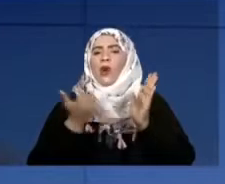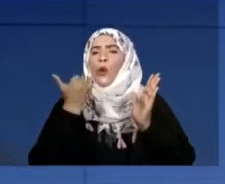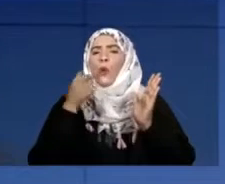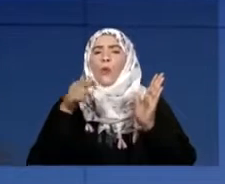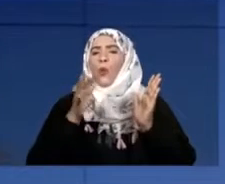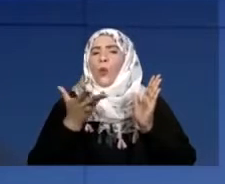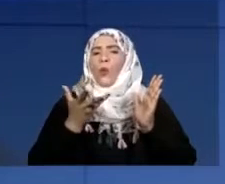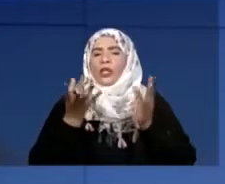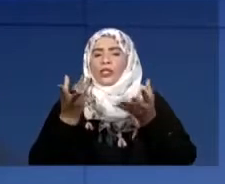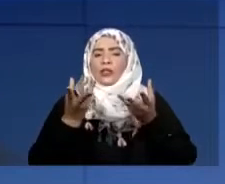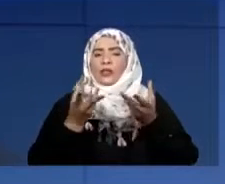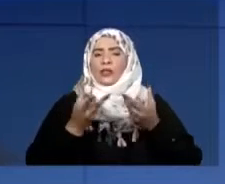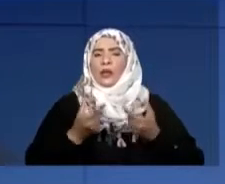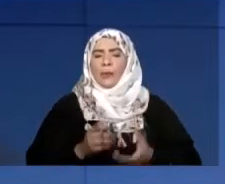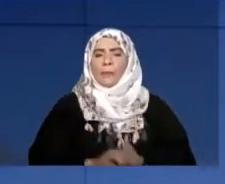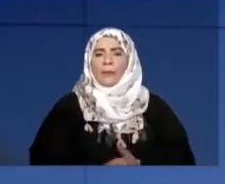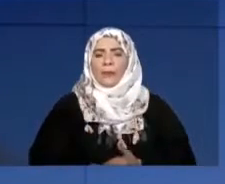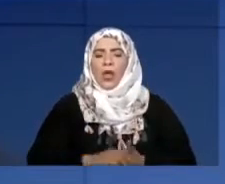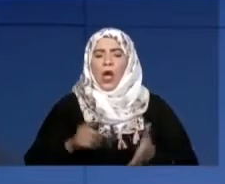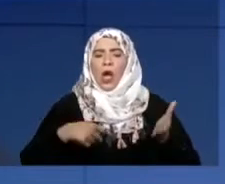هو في الحقيقة الاتفاقية